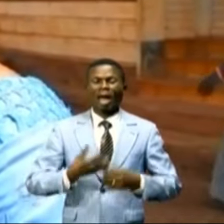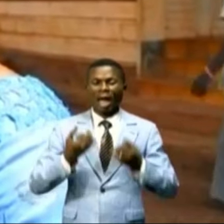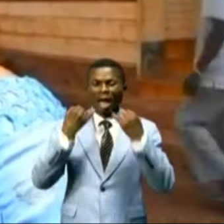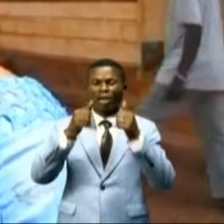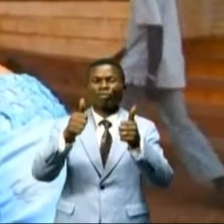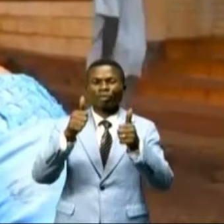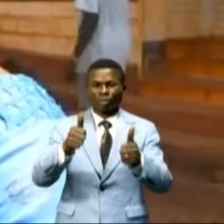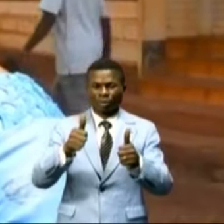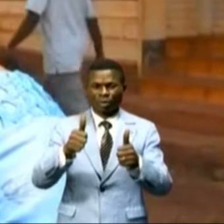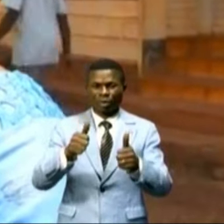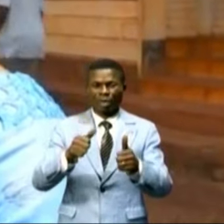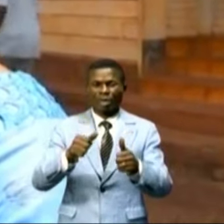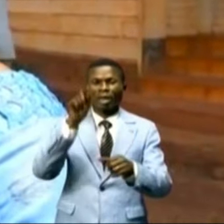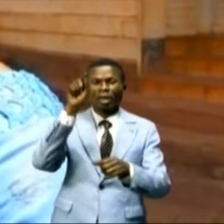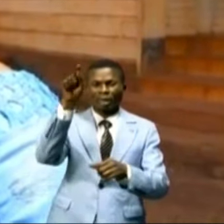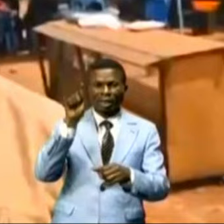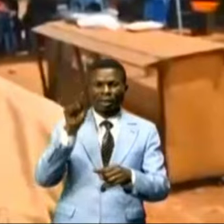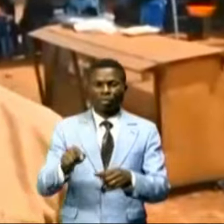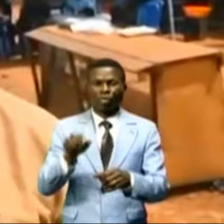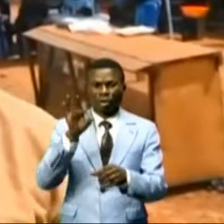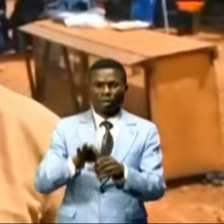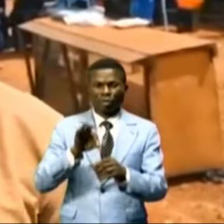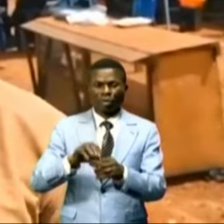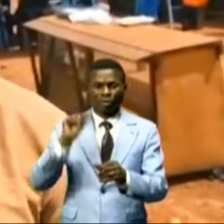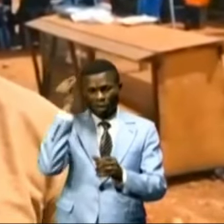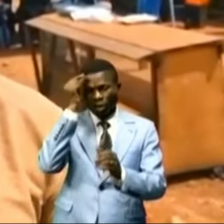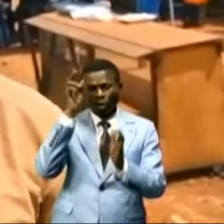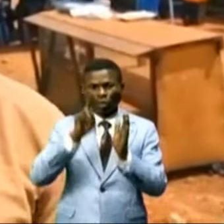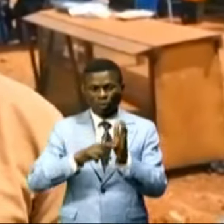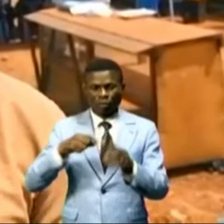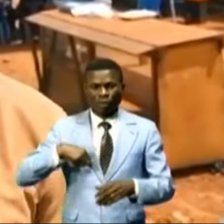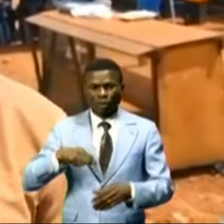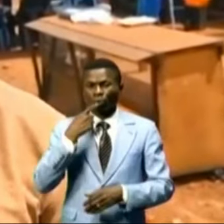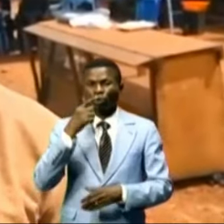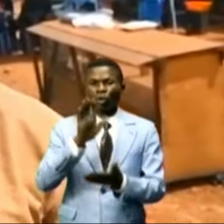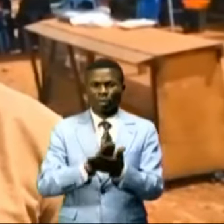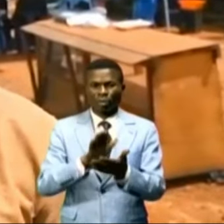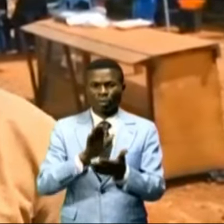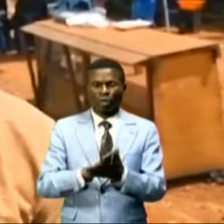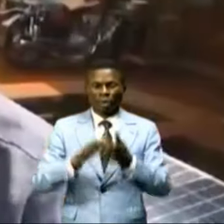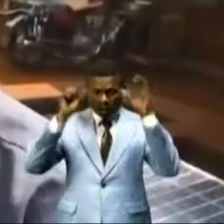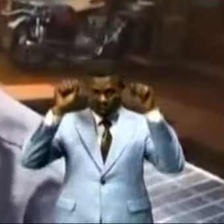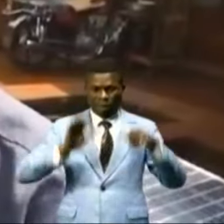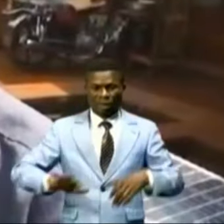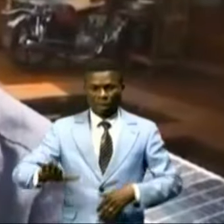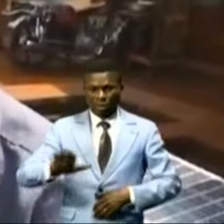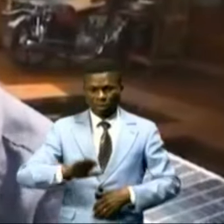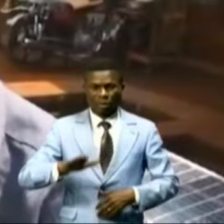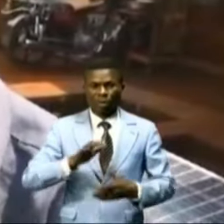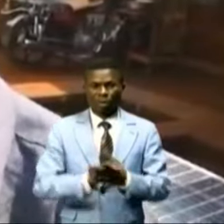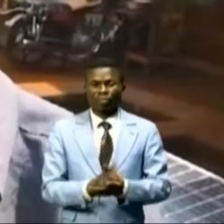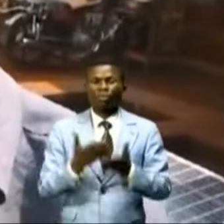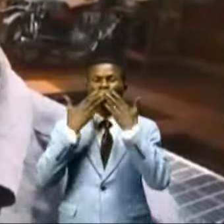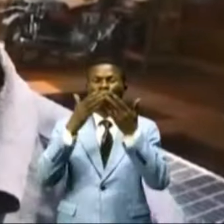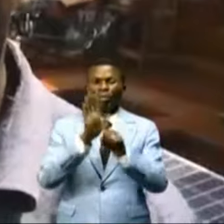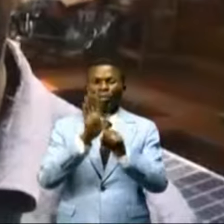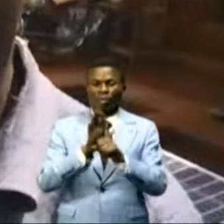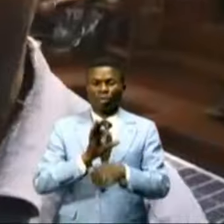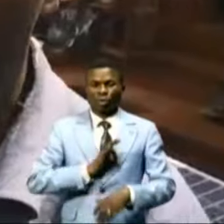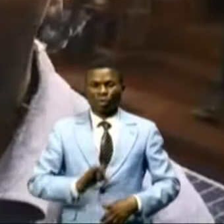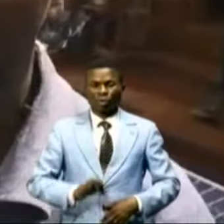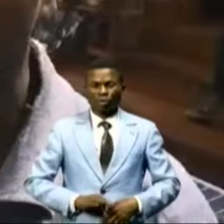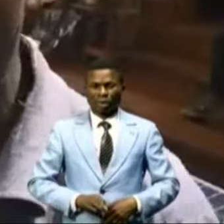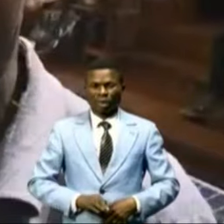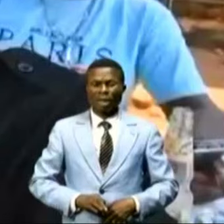du résultat de notre gouverneur. Nous remercions le président de la République pour cet acte-là. Féliciter le président pour cet acte qu'il vient